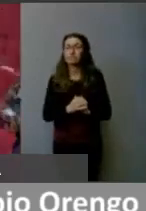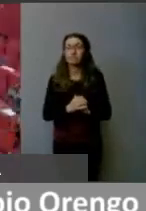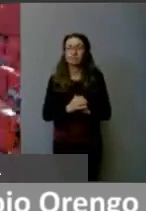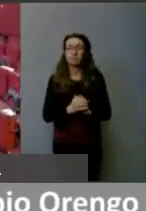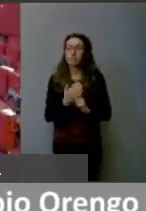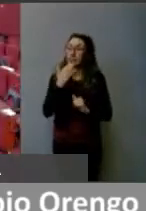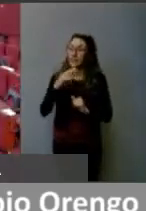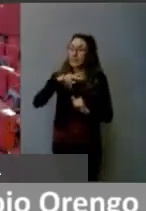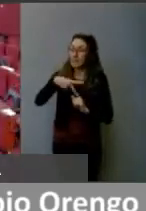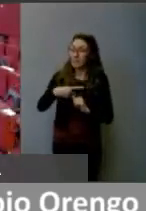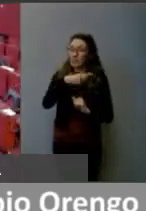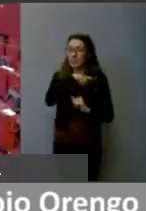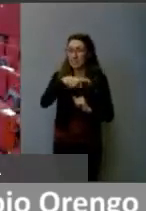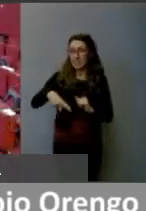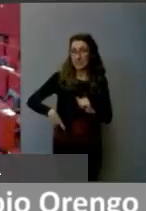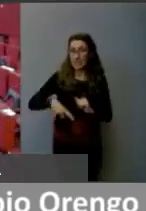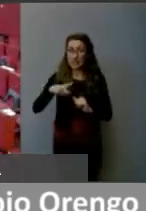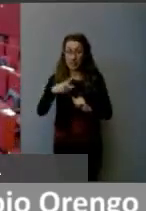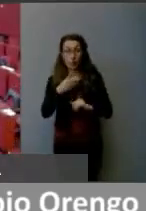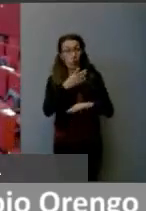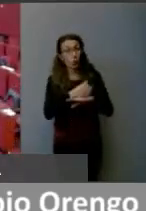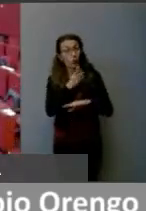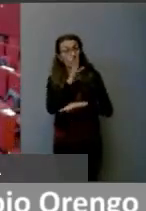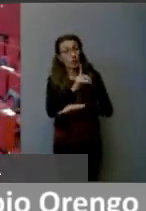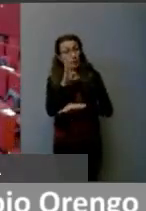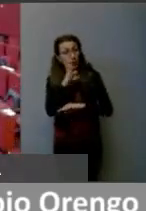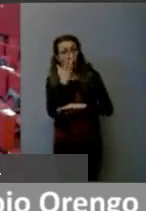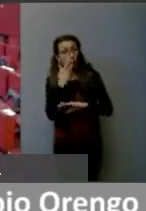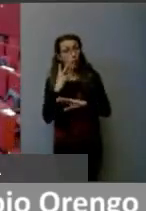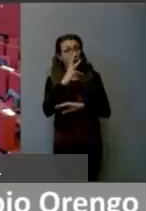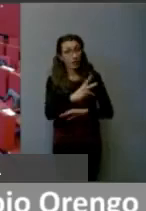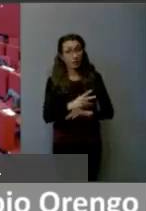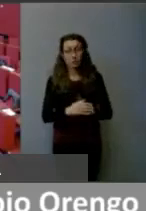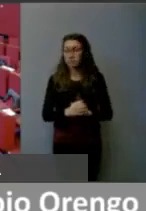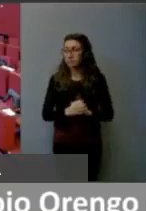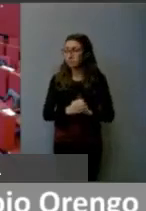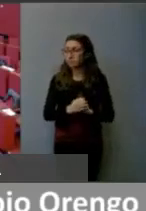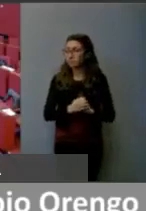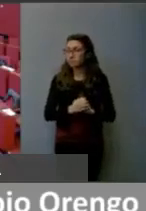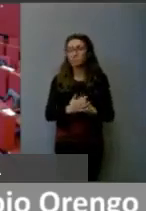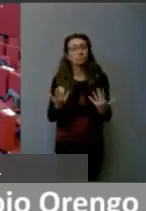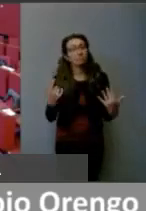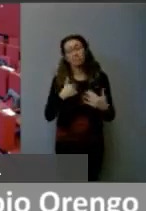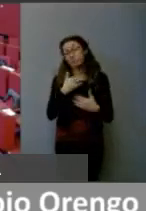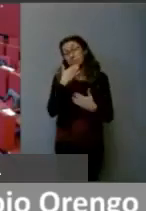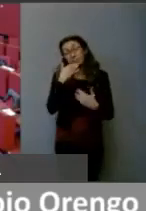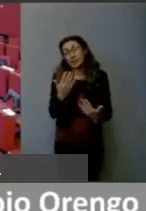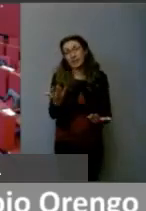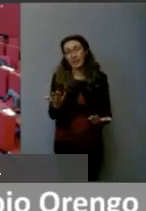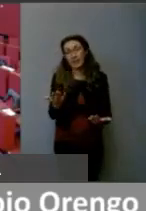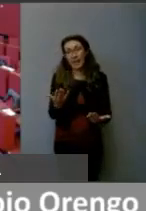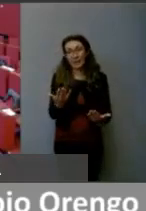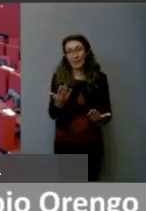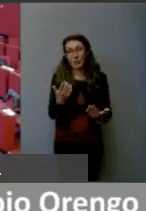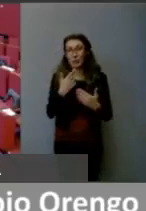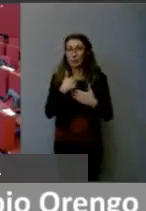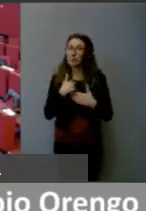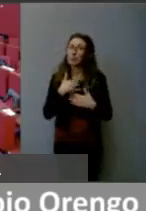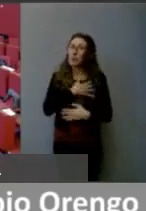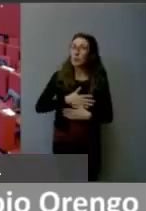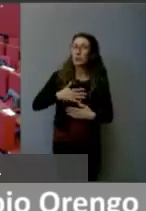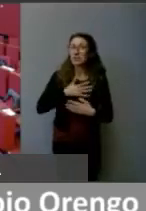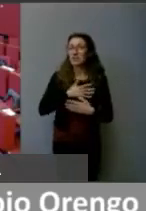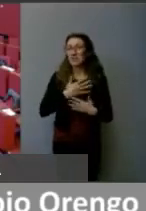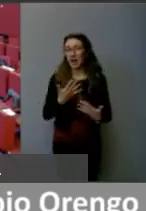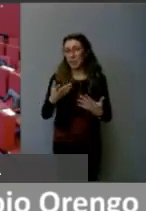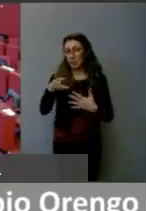Grazie Vice Sindaco, prego consigliere De Benedetti per la replica. Io la ringrazio Vice Sindaco, sono ampiamente soddisfatto